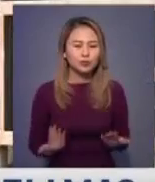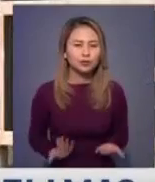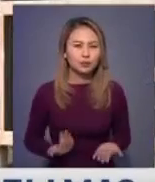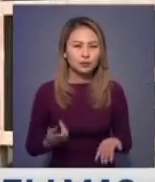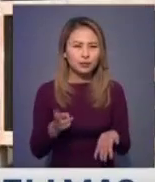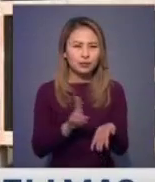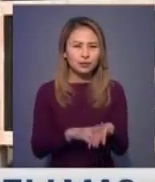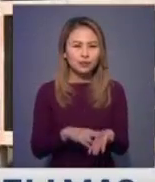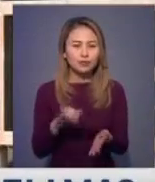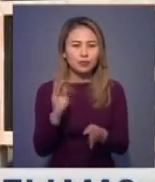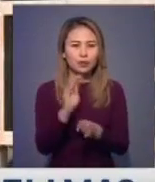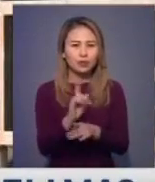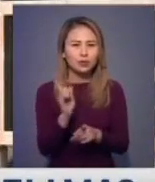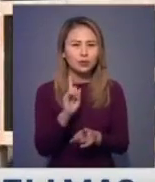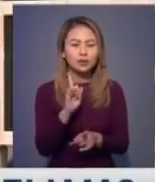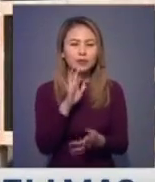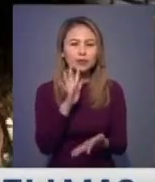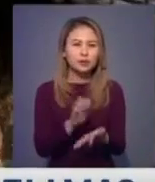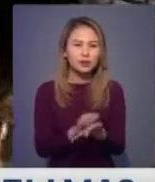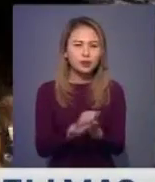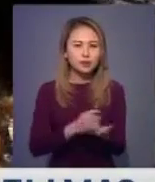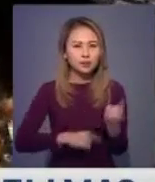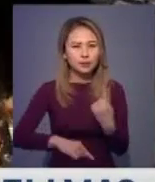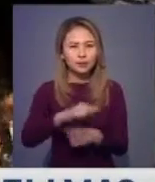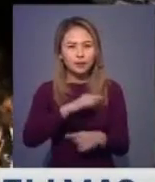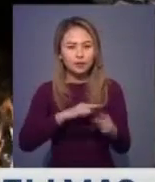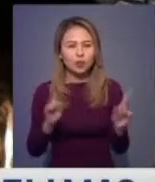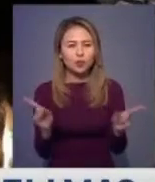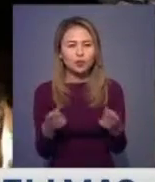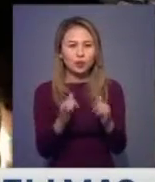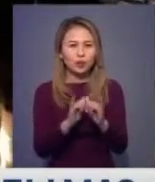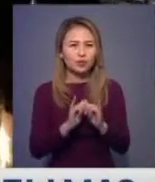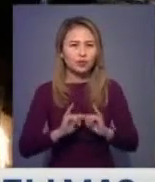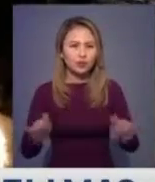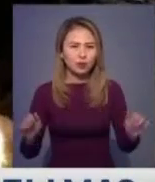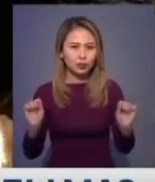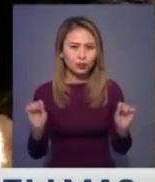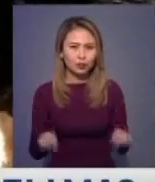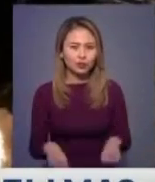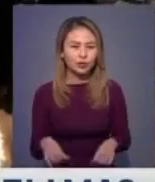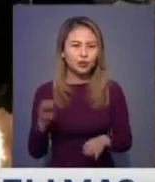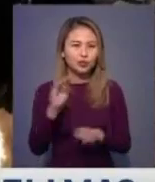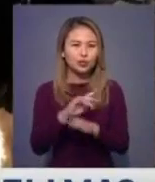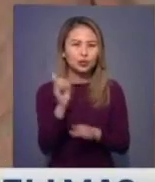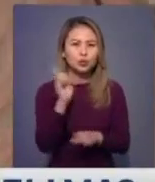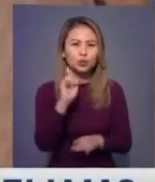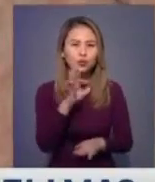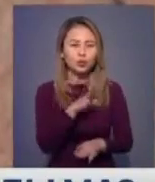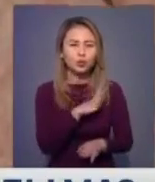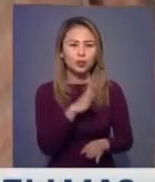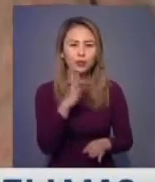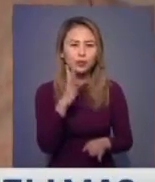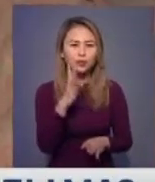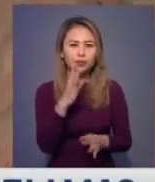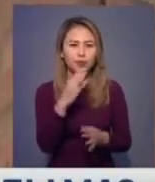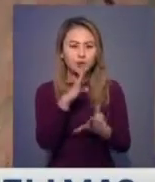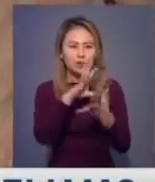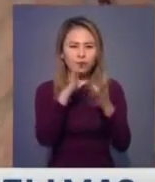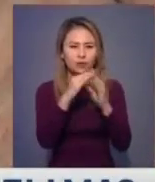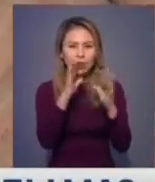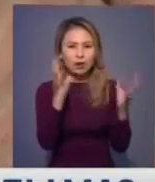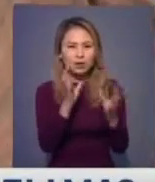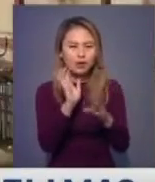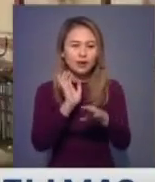қоныстанған. Яғни ата кәсіппен айналысып, малды мыңғыртуға мүмкіндік мол бізде. Бірақ төрт түлігін өргізіп, өнімін